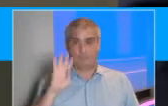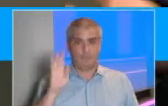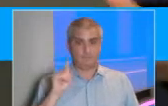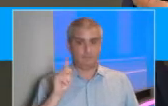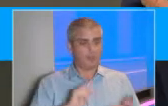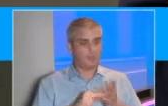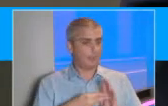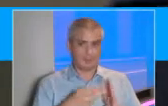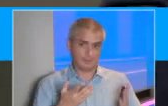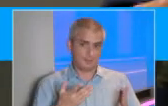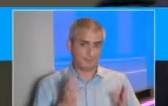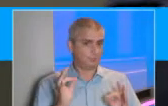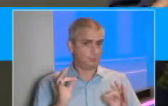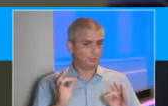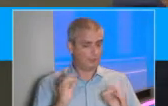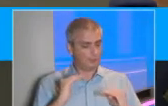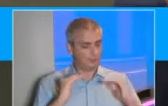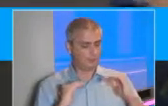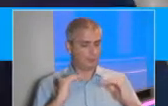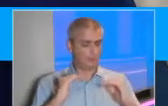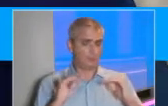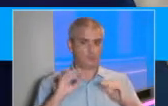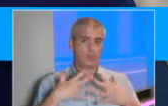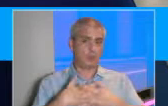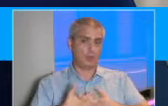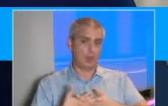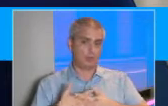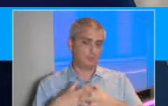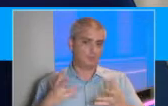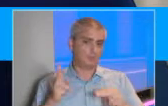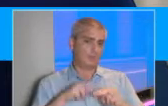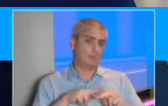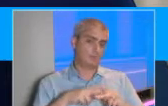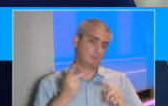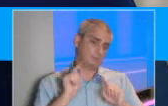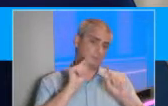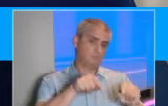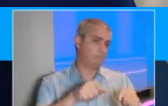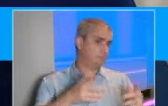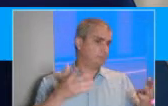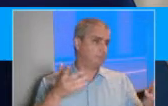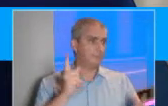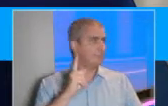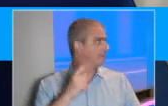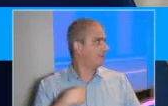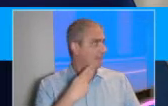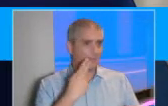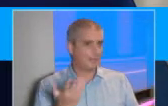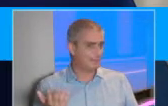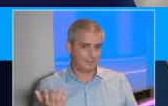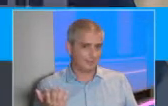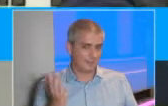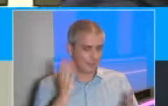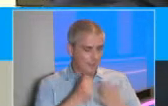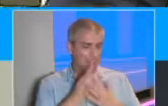באיזה תרגיל כזה, כדי למצב את הספינה של הקואליציה, ואז להגיע באופן, את יודעת, שקט ורגוע,